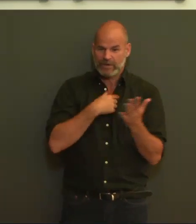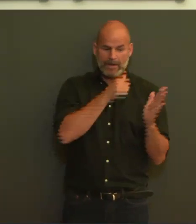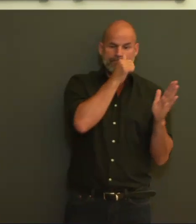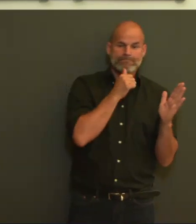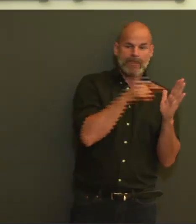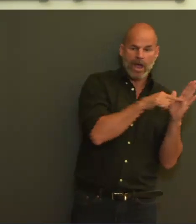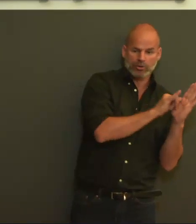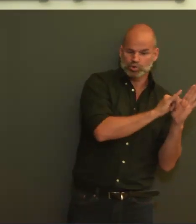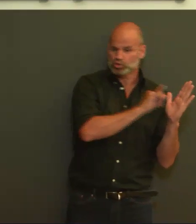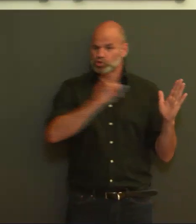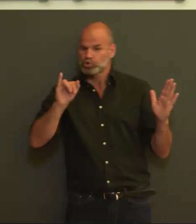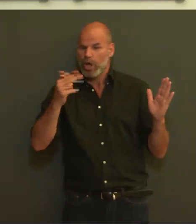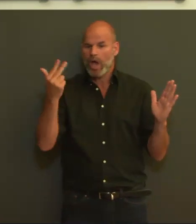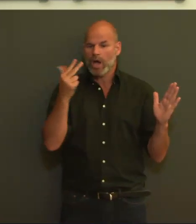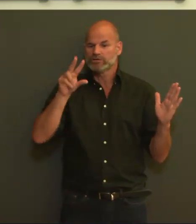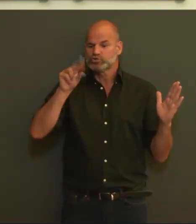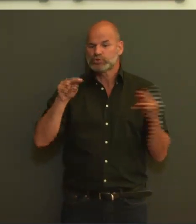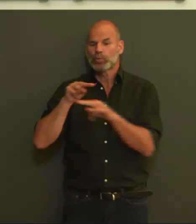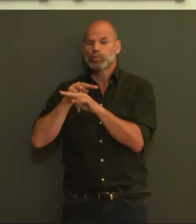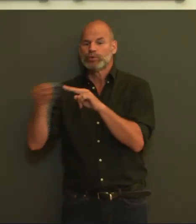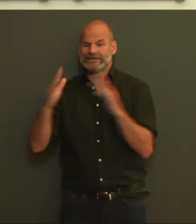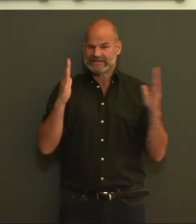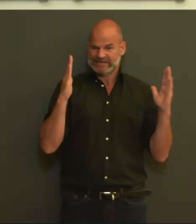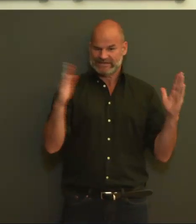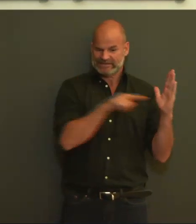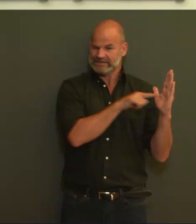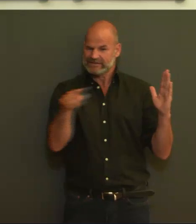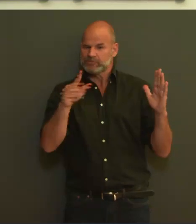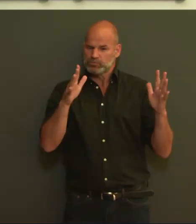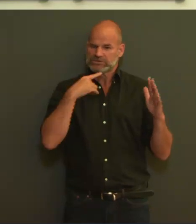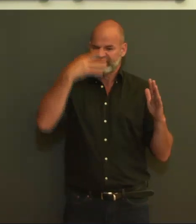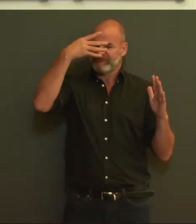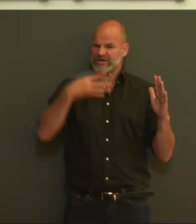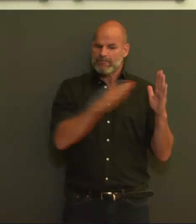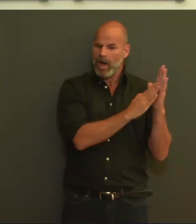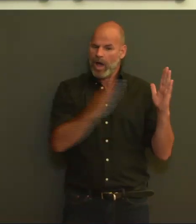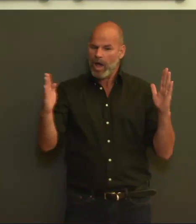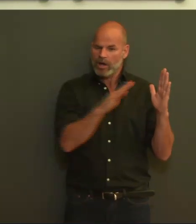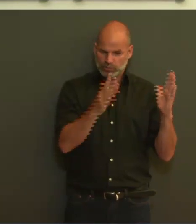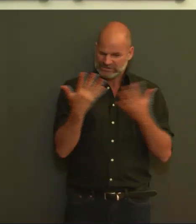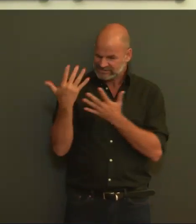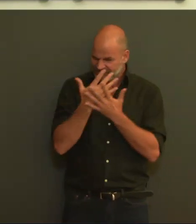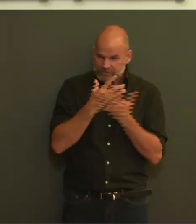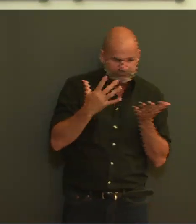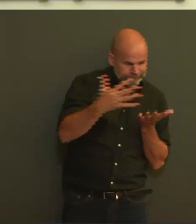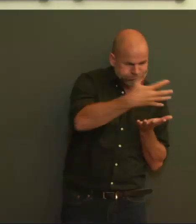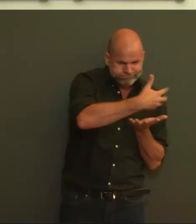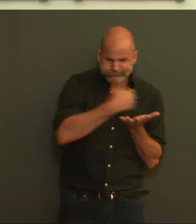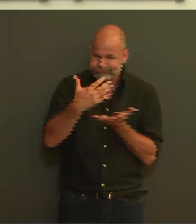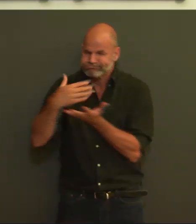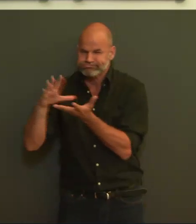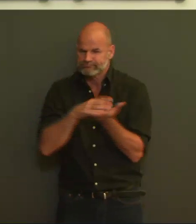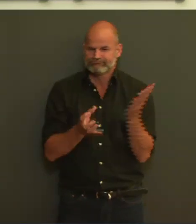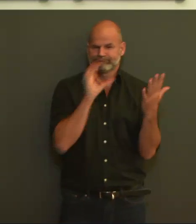Het bestrijkt dus iets minder dan 4 maanden. En met kinderen bedoelen we hier iedereen jonger dan 18